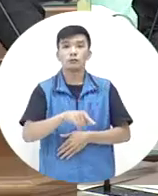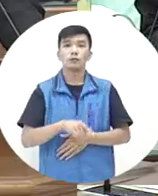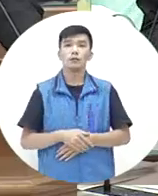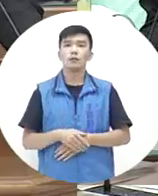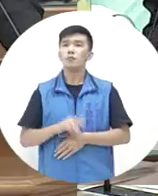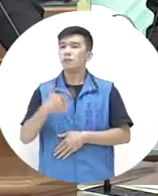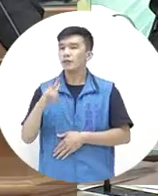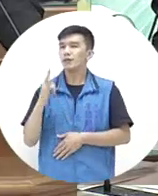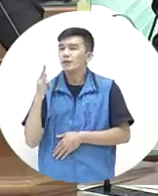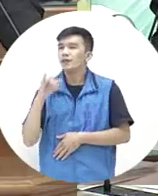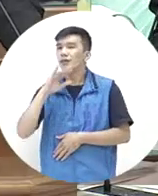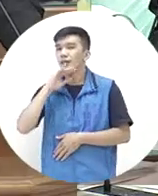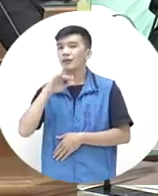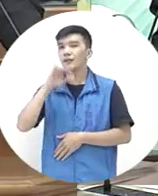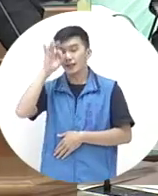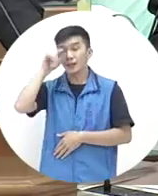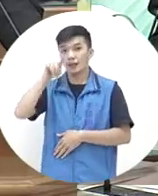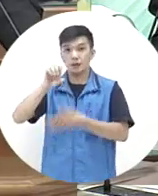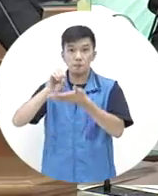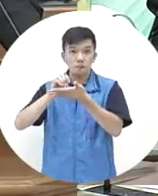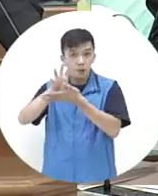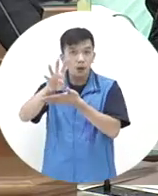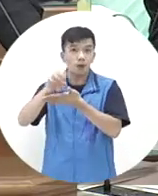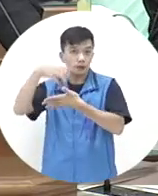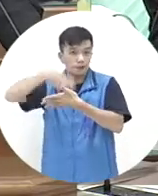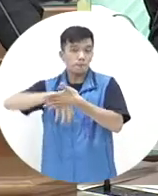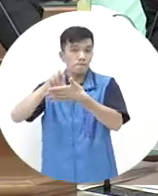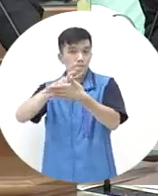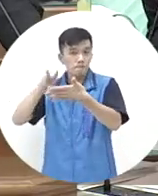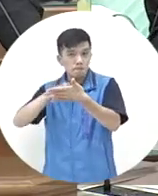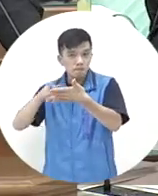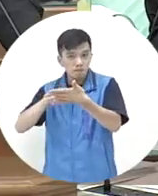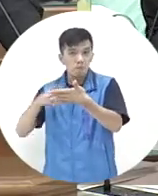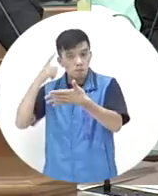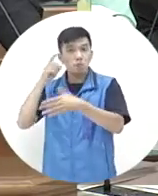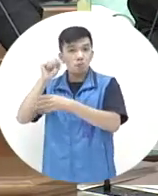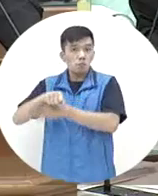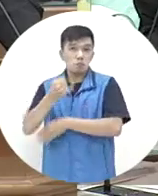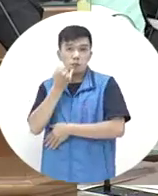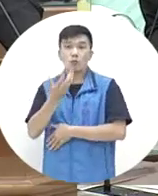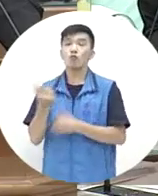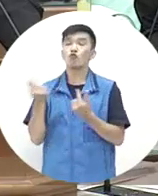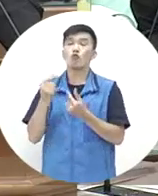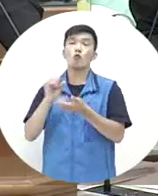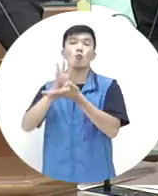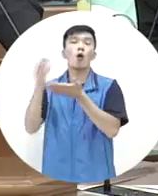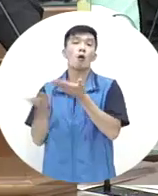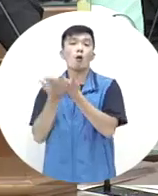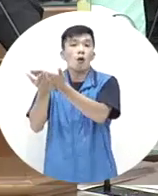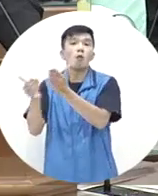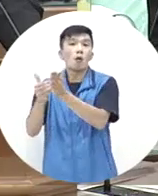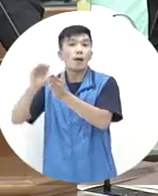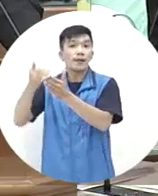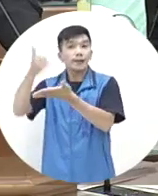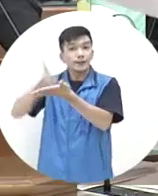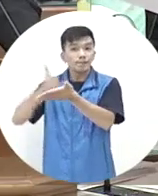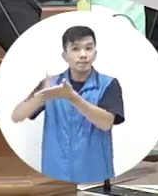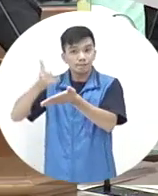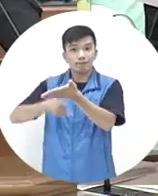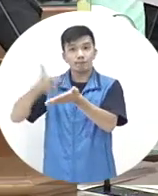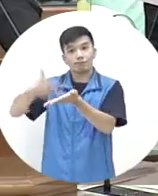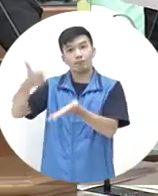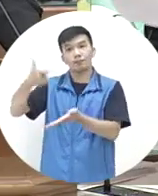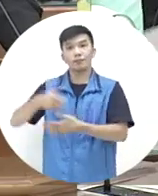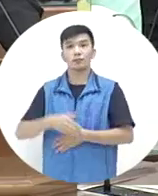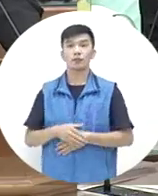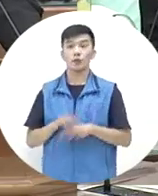要看你们提出来的报告能不能说服行政院，不是说啊，我送一个报告过去了， 我们 被退了六次，我现在在问市